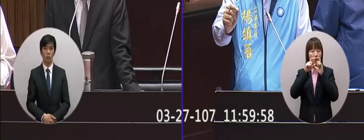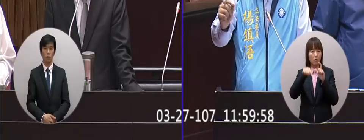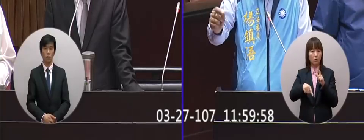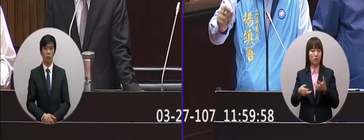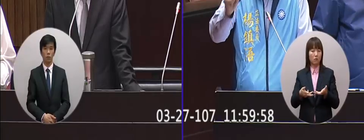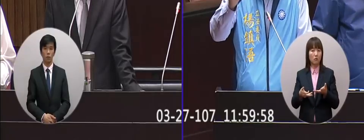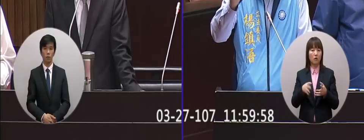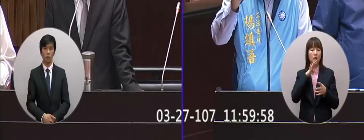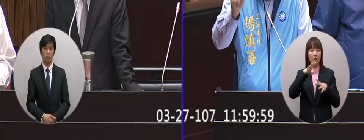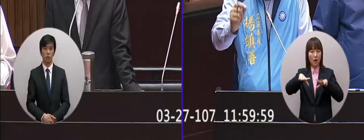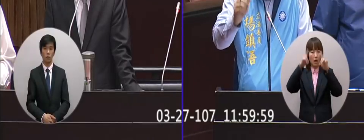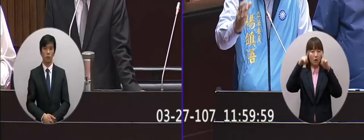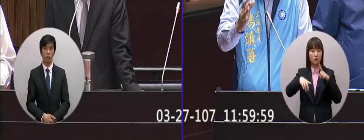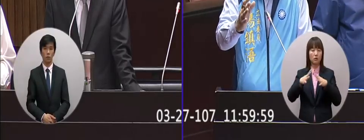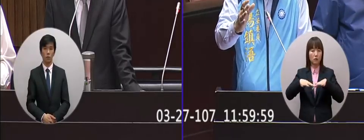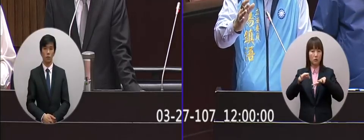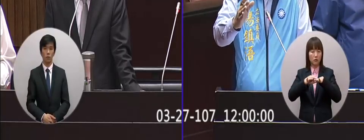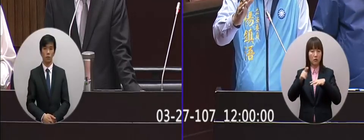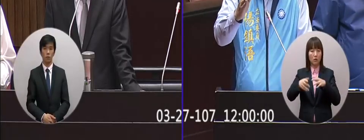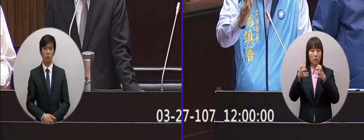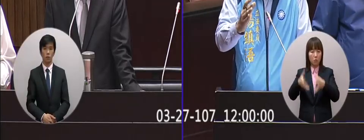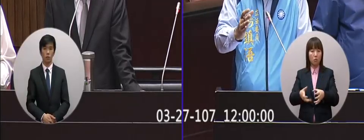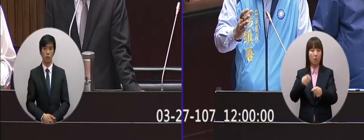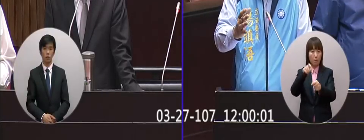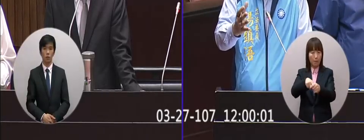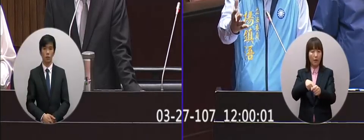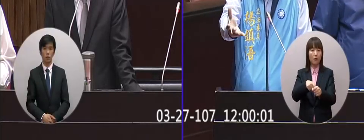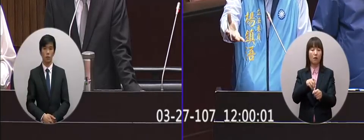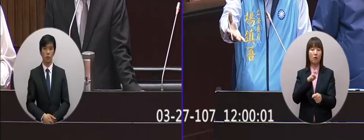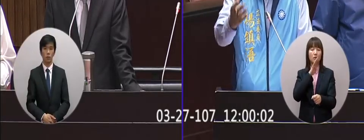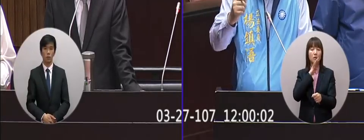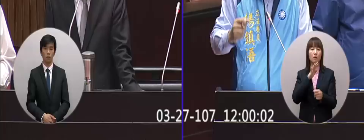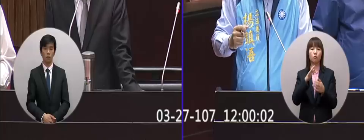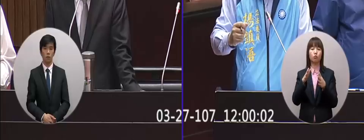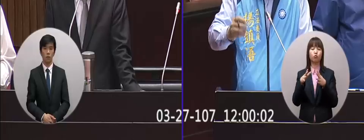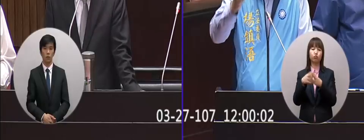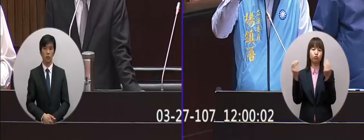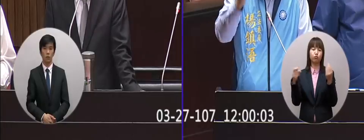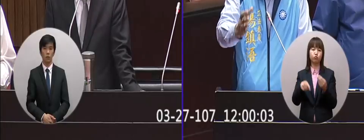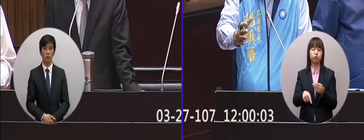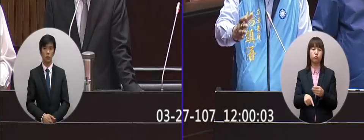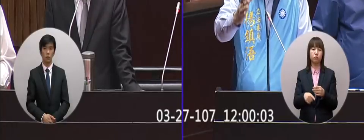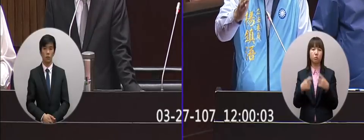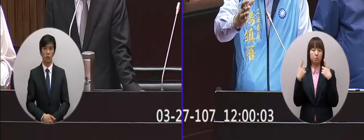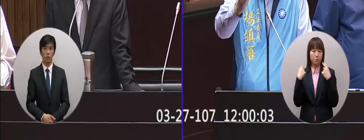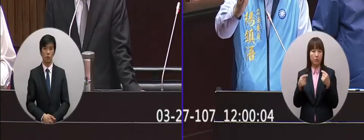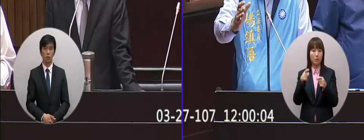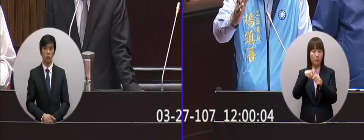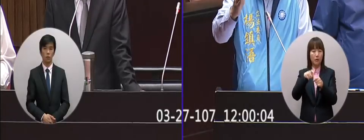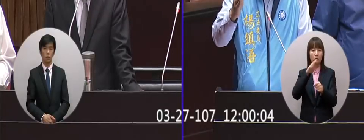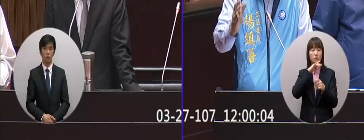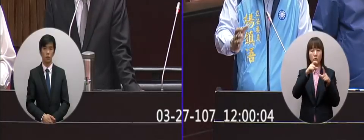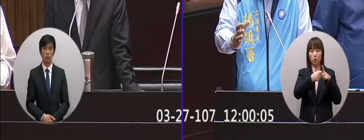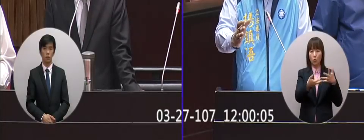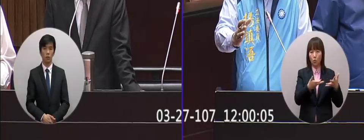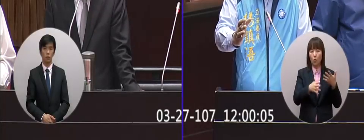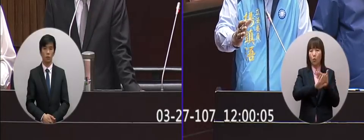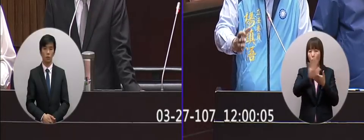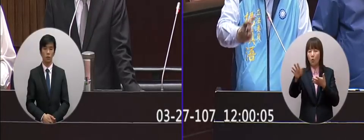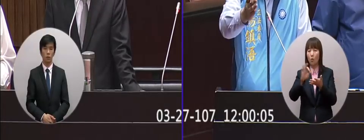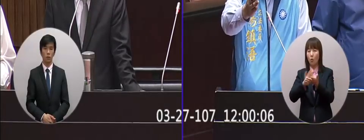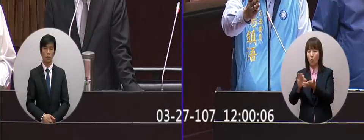点，当时离岛基金它设立的原意旨就没有必要了。原意旨就是在公务预算之